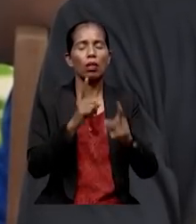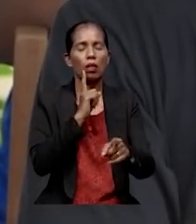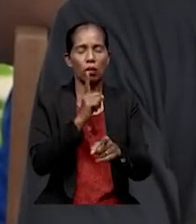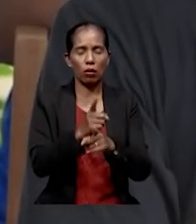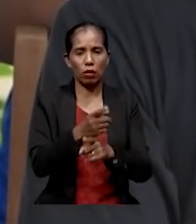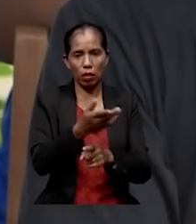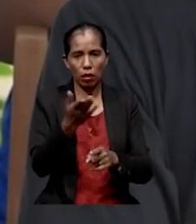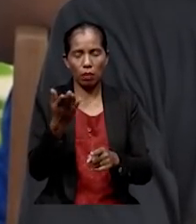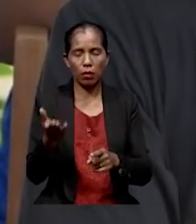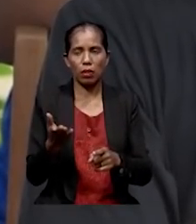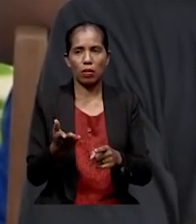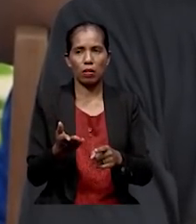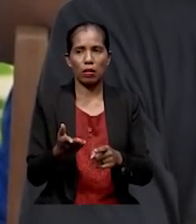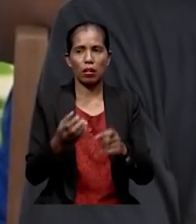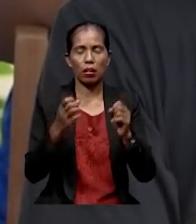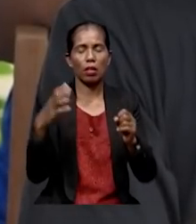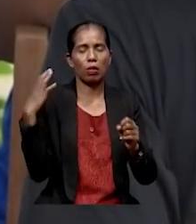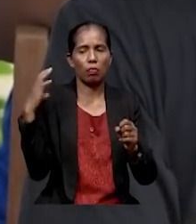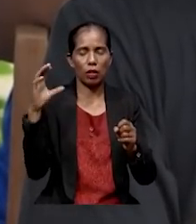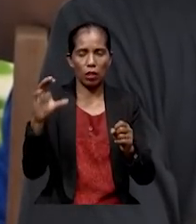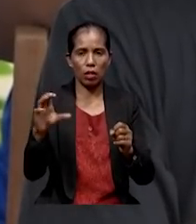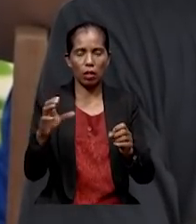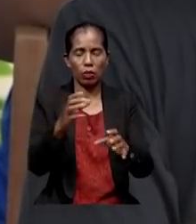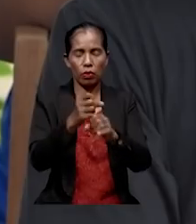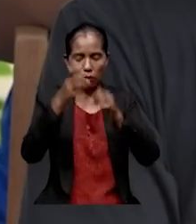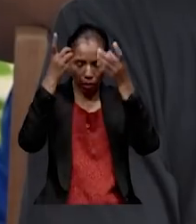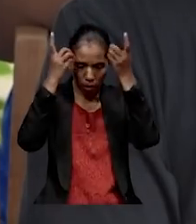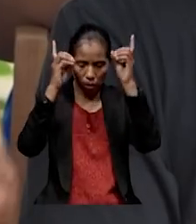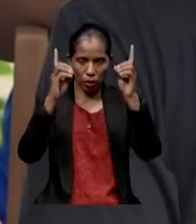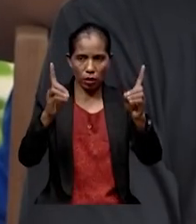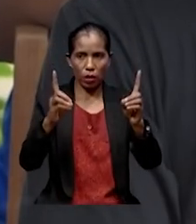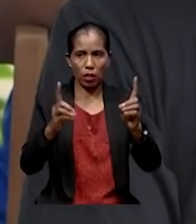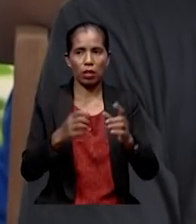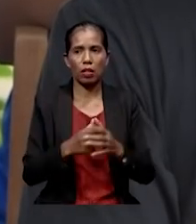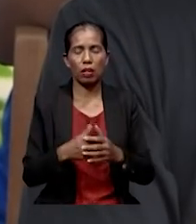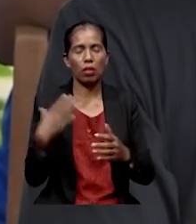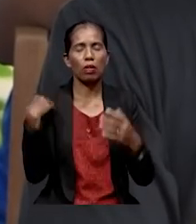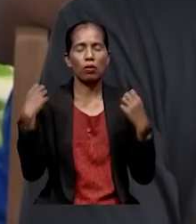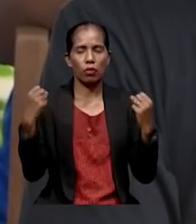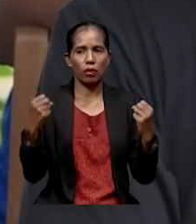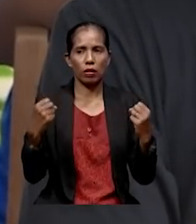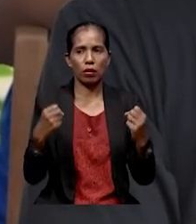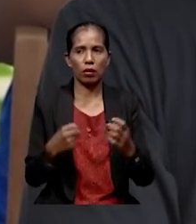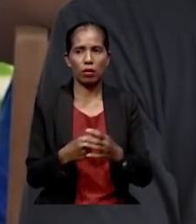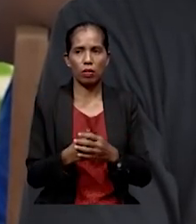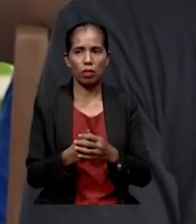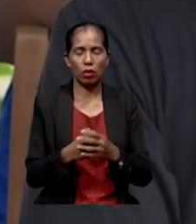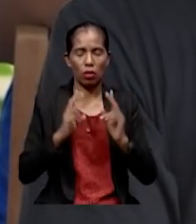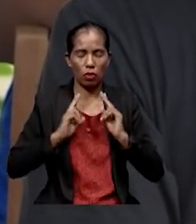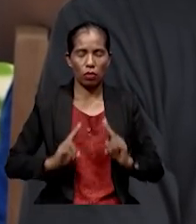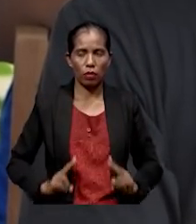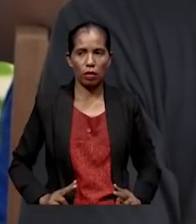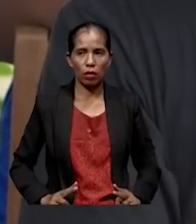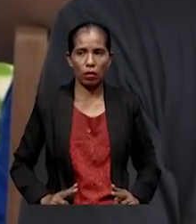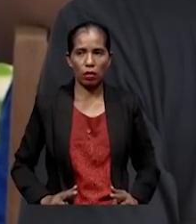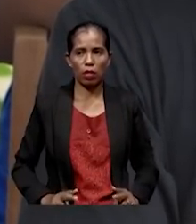bot sira nia kompetensi mak mai foti decisão nia bazeka i forsa ida nebe ho farda mak nia mai